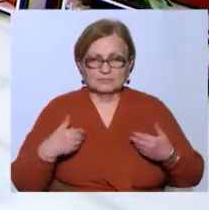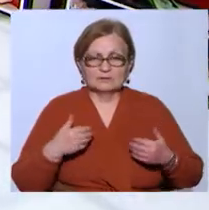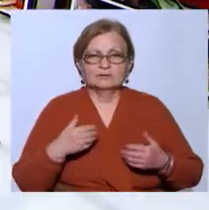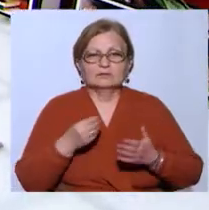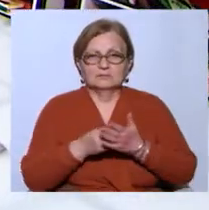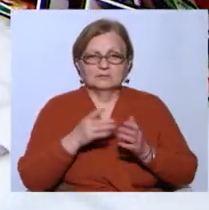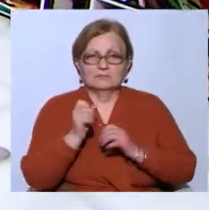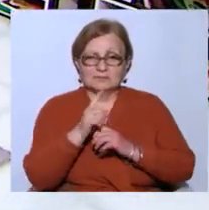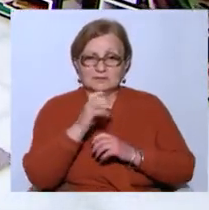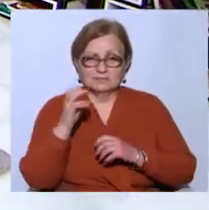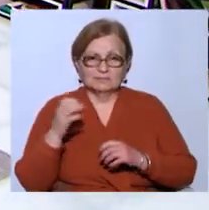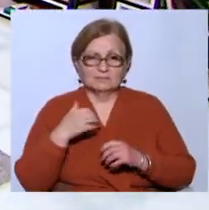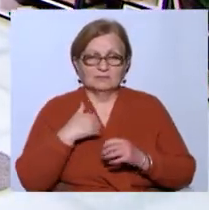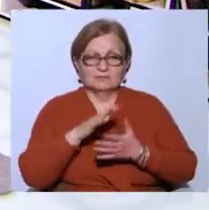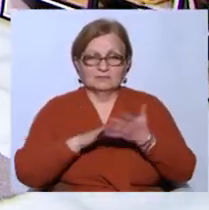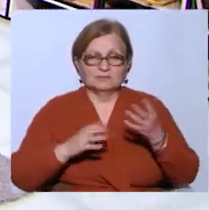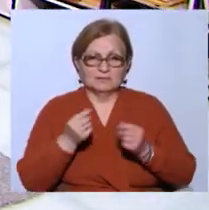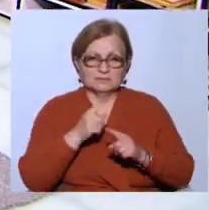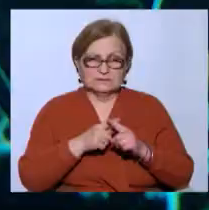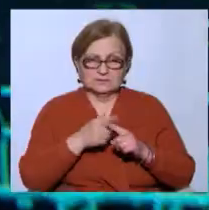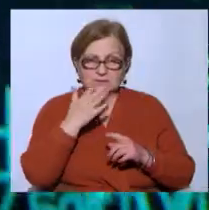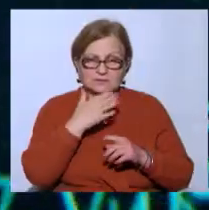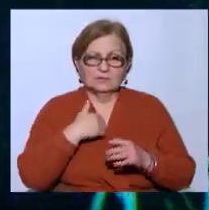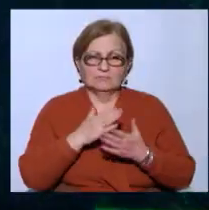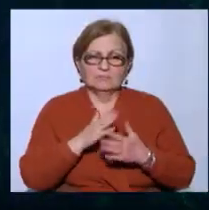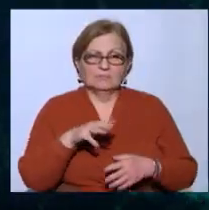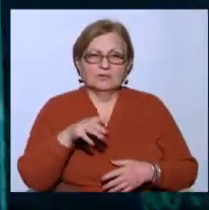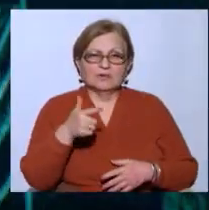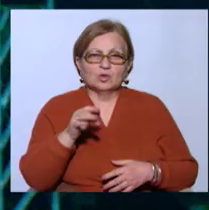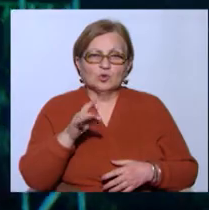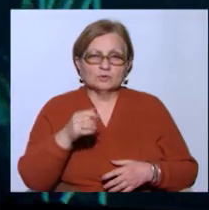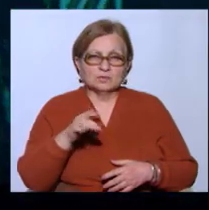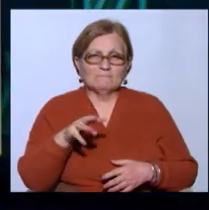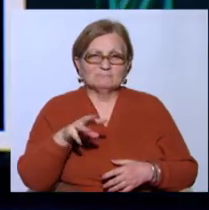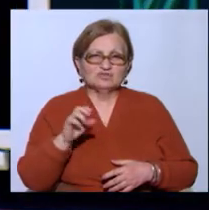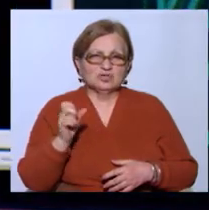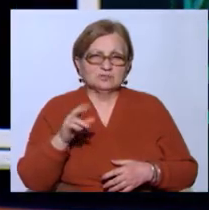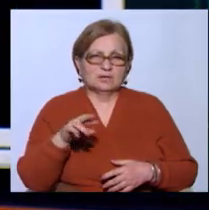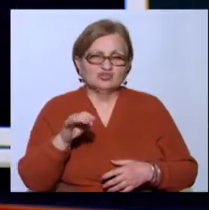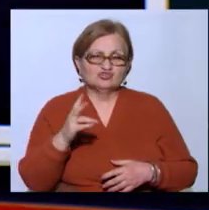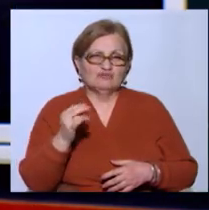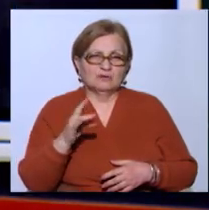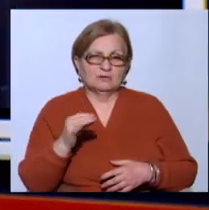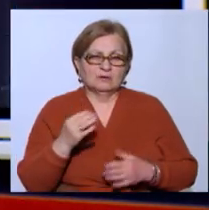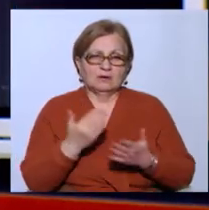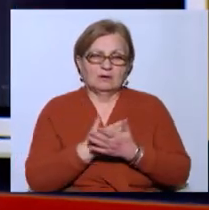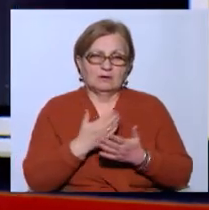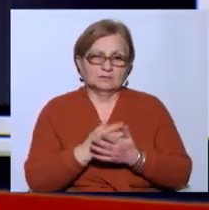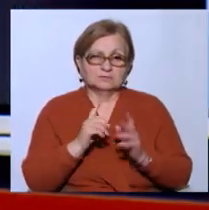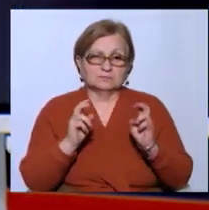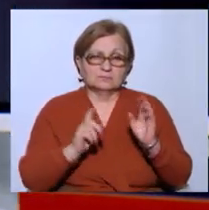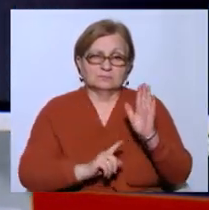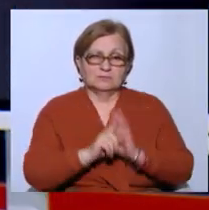მოგესალმებით ძირითადად მე-11 კლასელებო, ვაგრძელებთ მათემატიკის გაკვეთილებს, მე ვარ გიორგი მჭედლიშვილი. დღეს ვიწყებთ ახალ თემას, ახალ